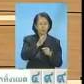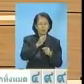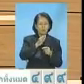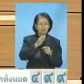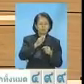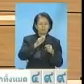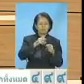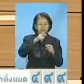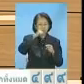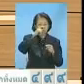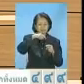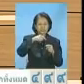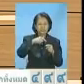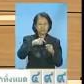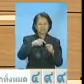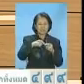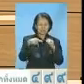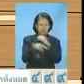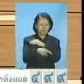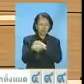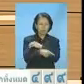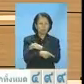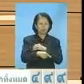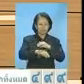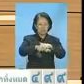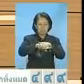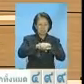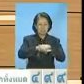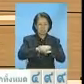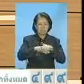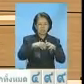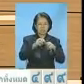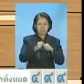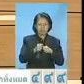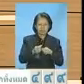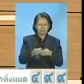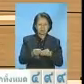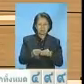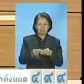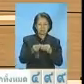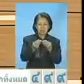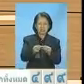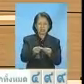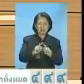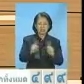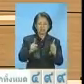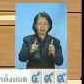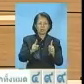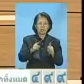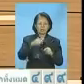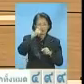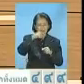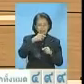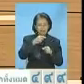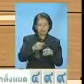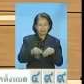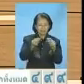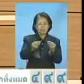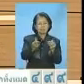อังกฤษยึดเขาไปกึ่งหนึ่งเนี่ยคืนแต่สยามไม่คืนเนี่ยท่านตอบคำถามนี้ยังไง